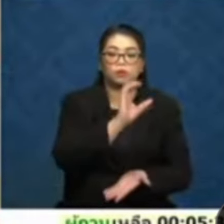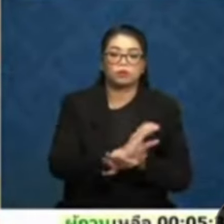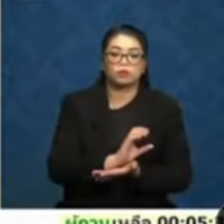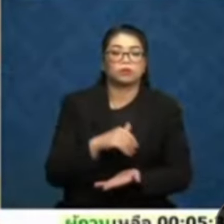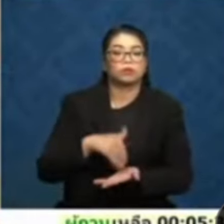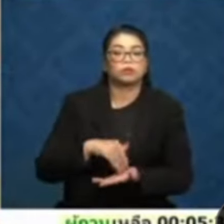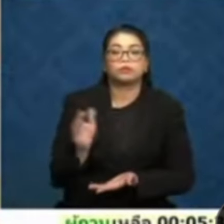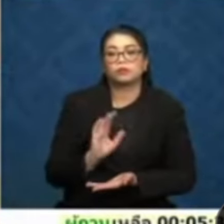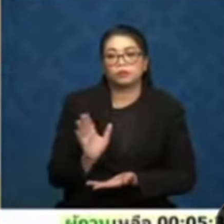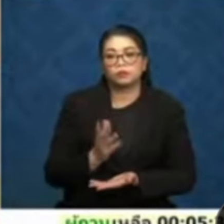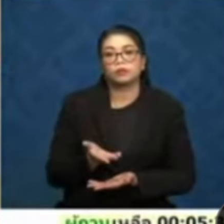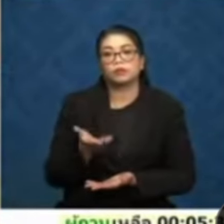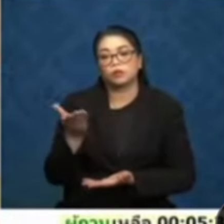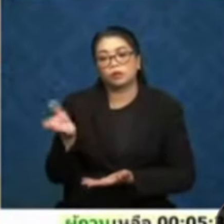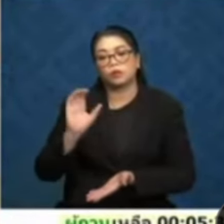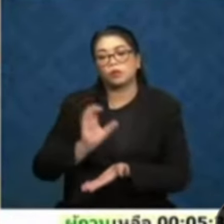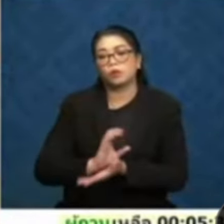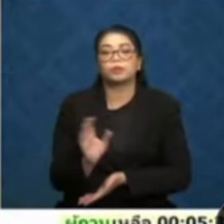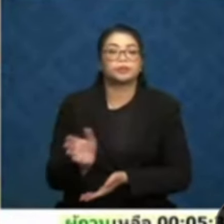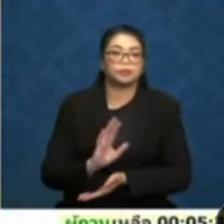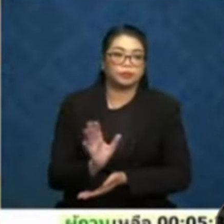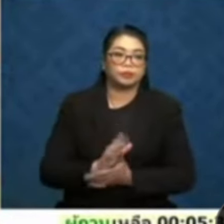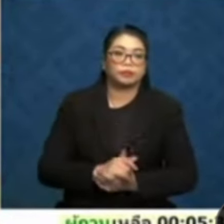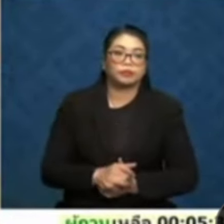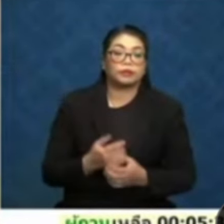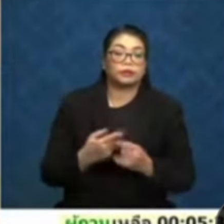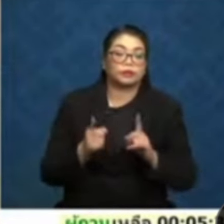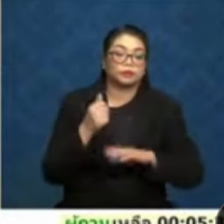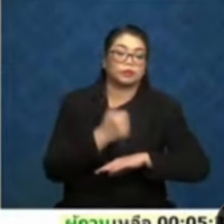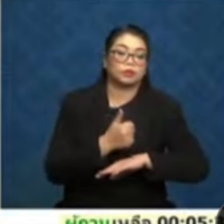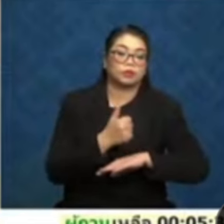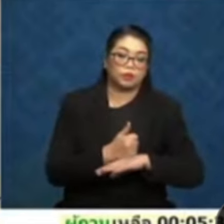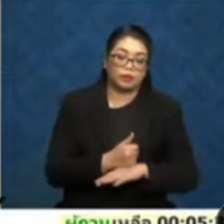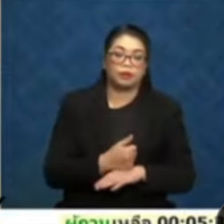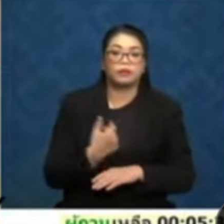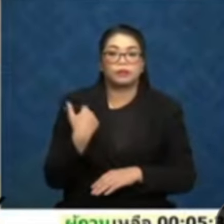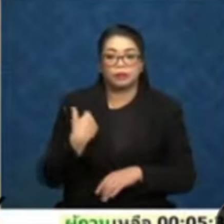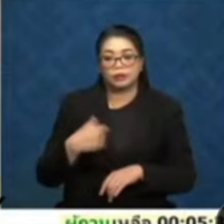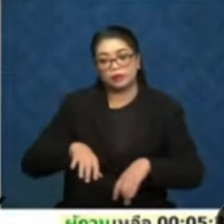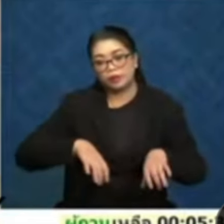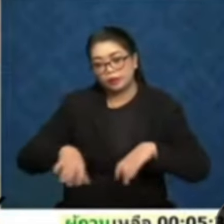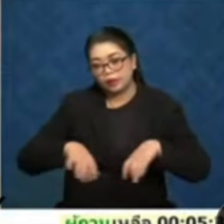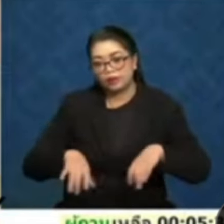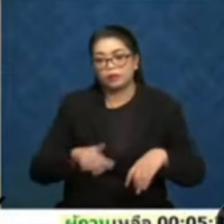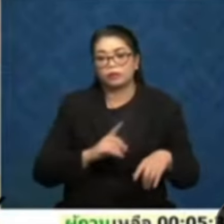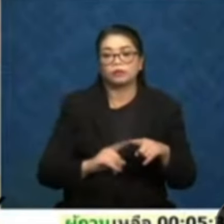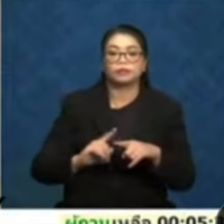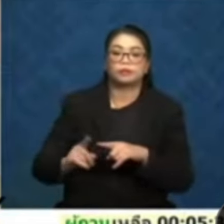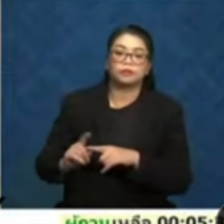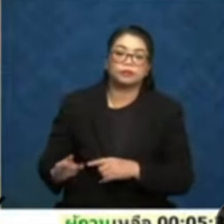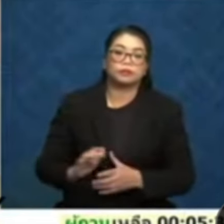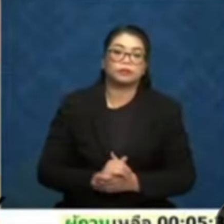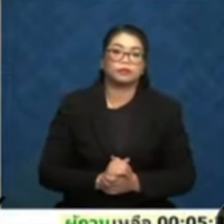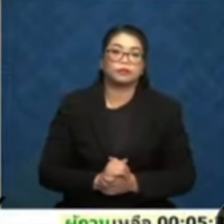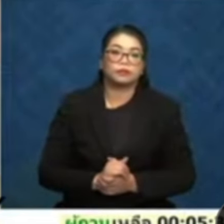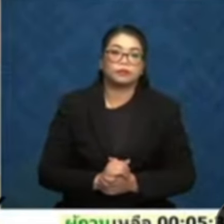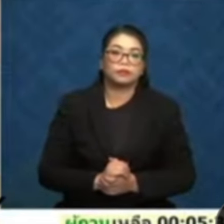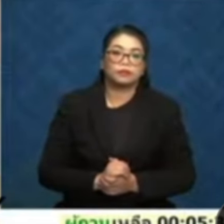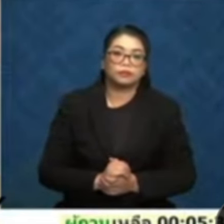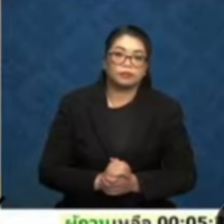ส่วนกลางไม่ต้องขอไปที่งบกลางหรืออะไรอีกแต่ผู้ว่าขราชการสามารถที่จะดำเนินการในส่วนนี้ได้อย่างทันท่วง